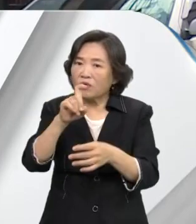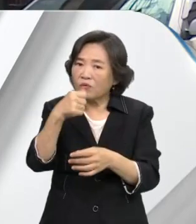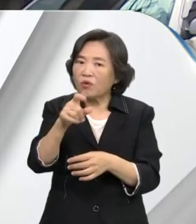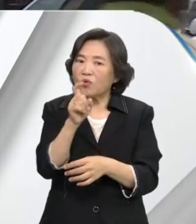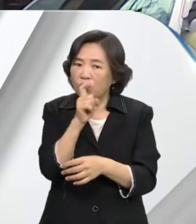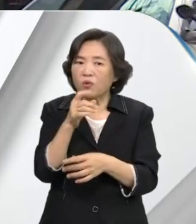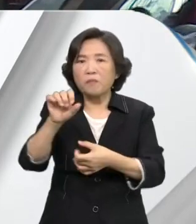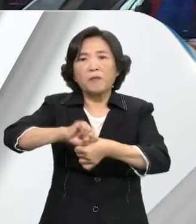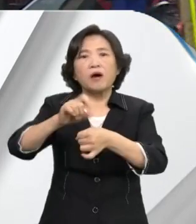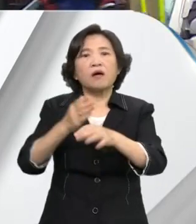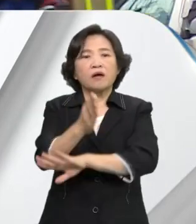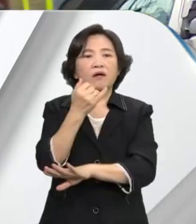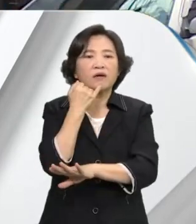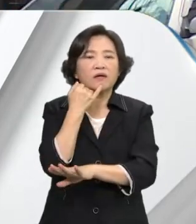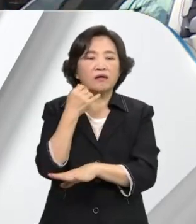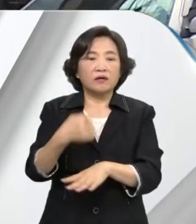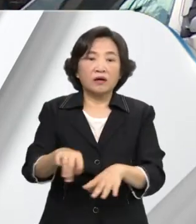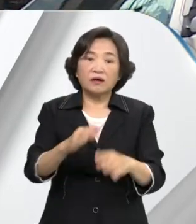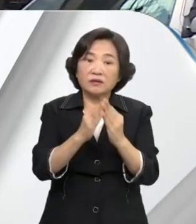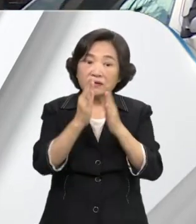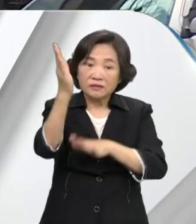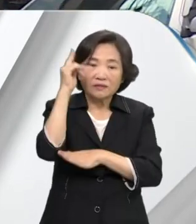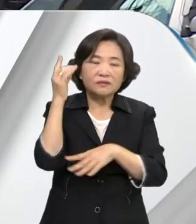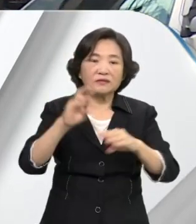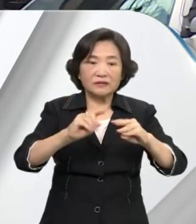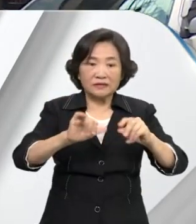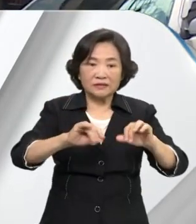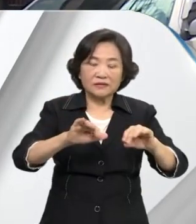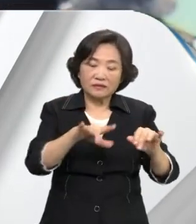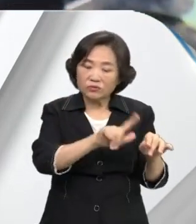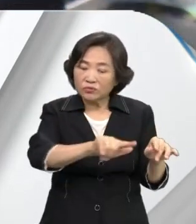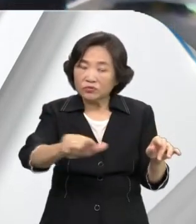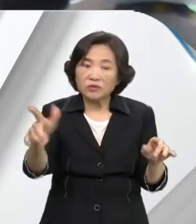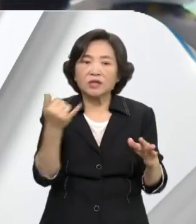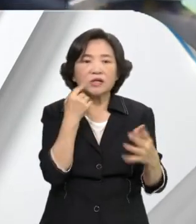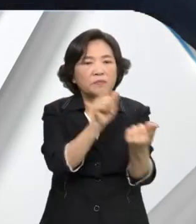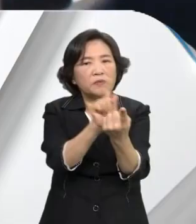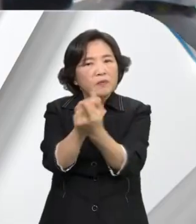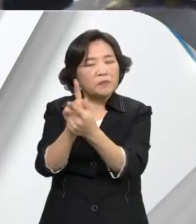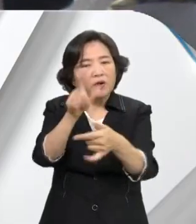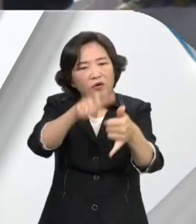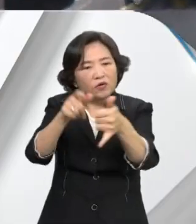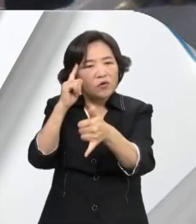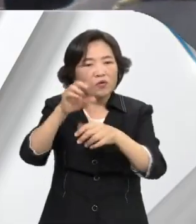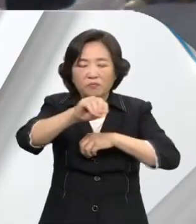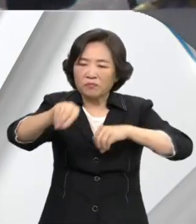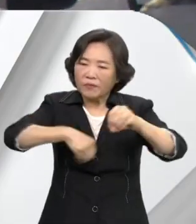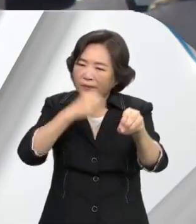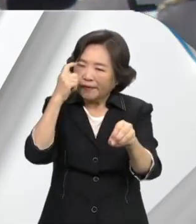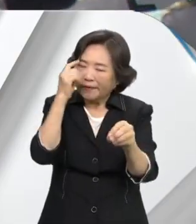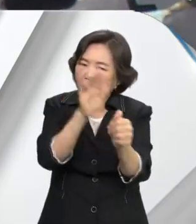府会继续来判替上问，向你加交说明费，以对接面对面，用同理心听受